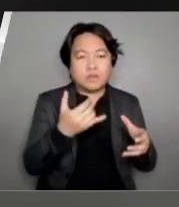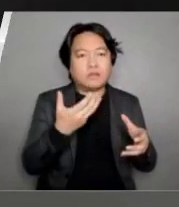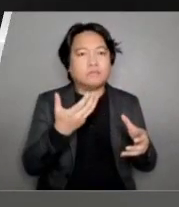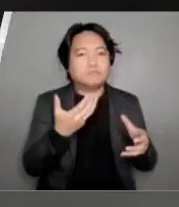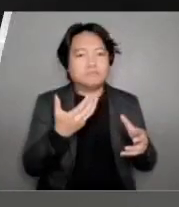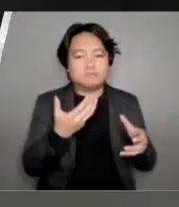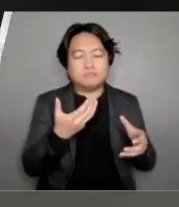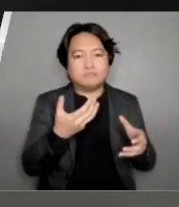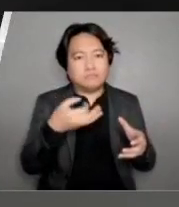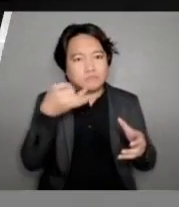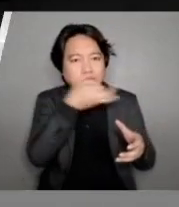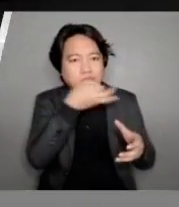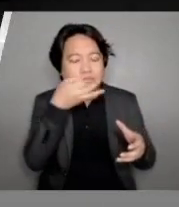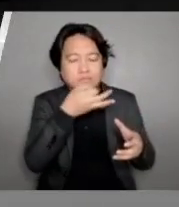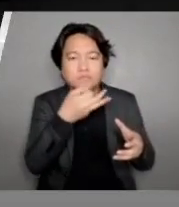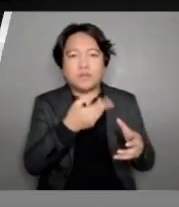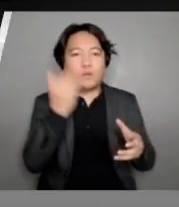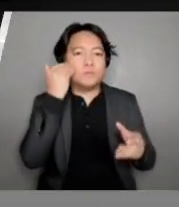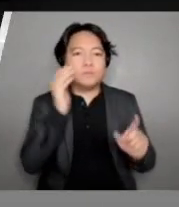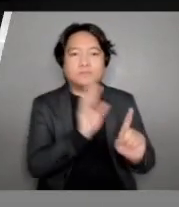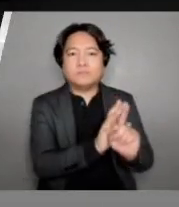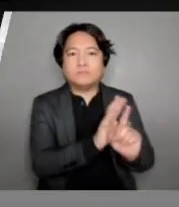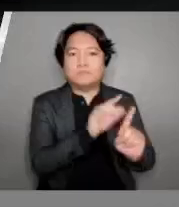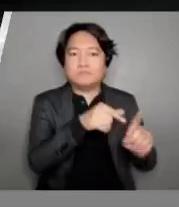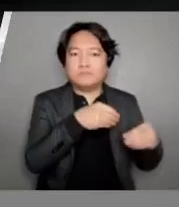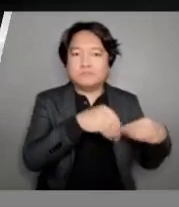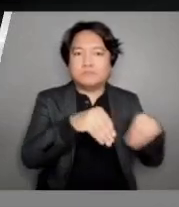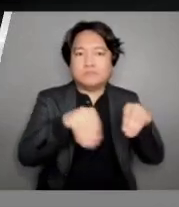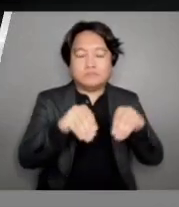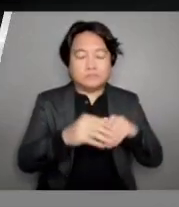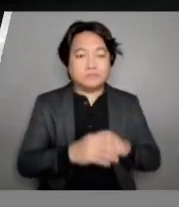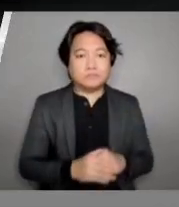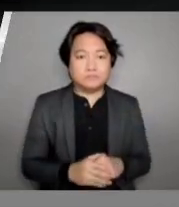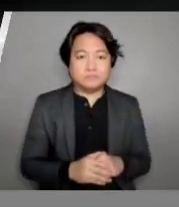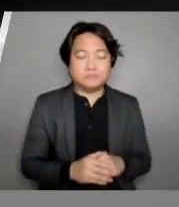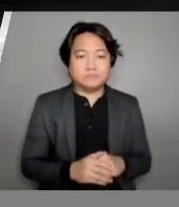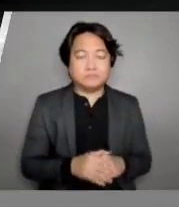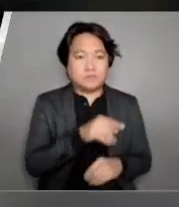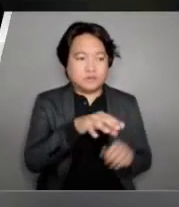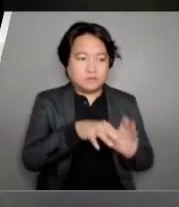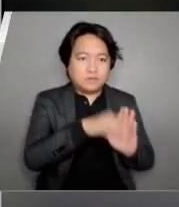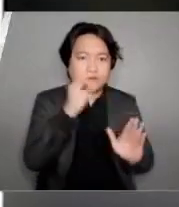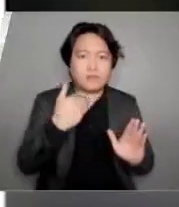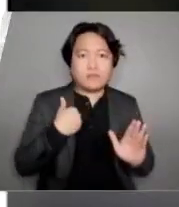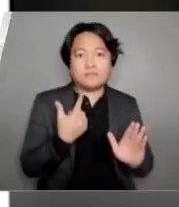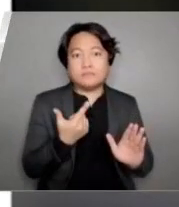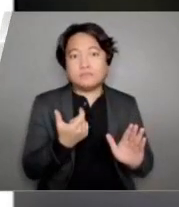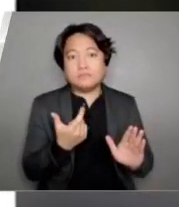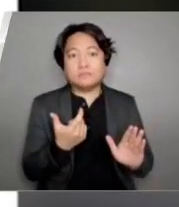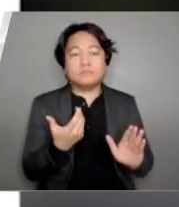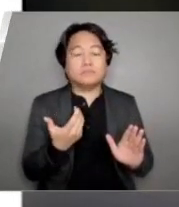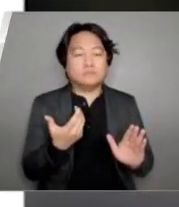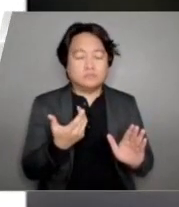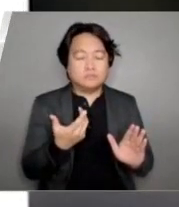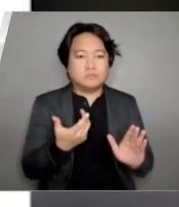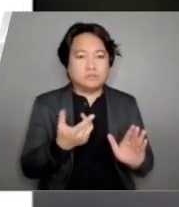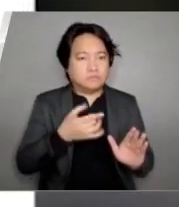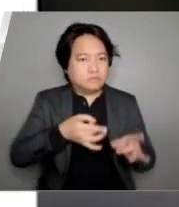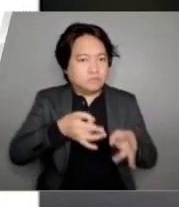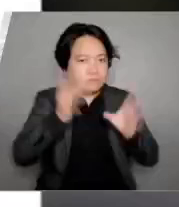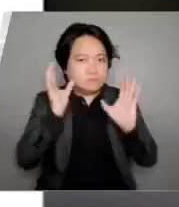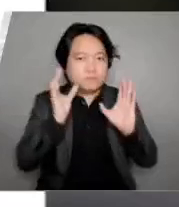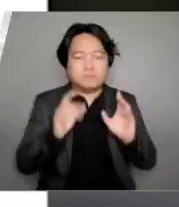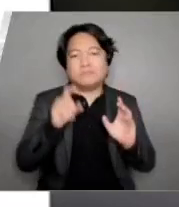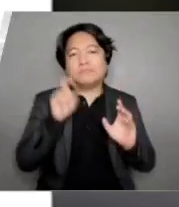siyempre pag nakuhanan tayo ng ganyang klaseng firearms, no? Armed and dangerous siya, kaya kailangan talaga